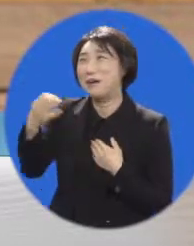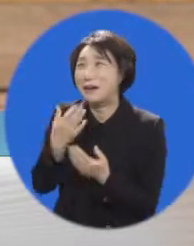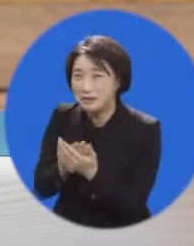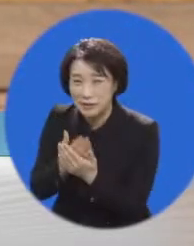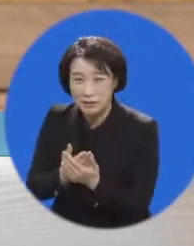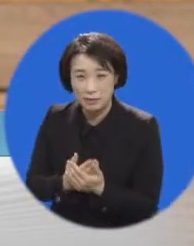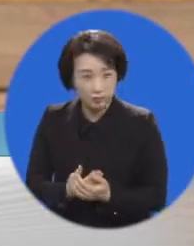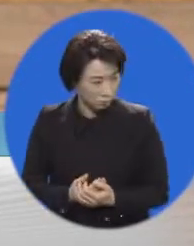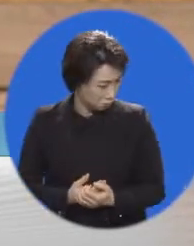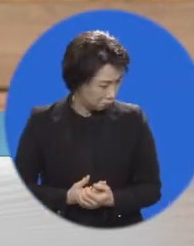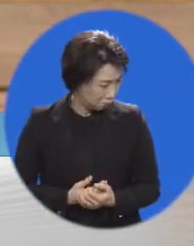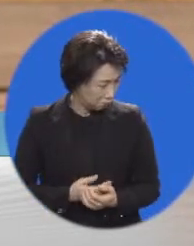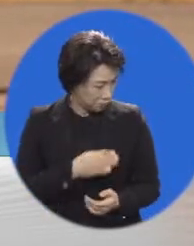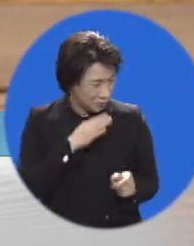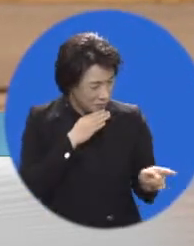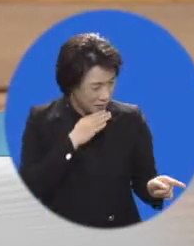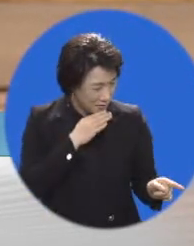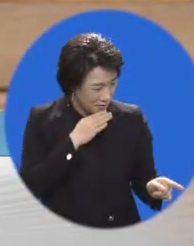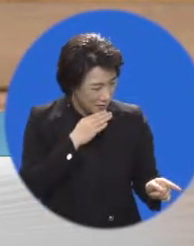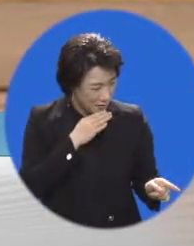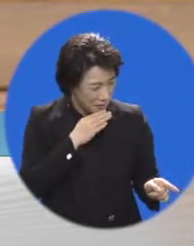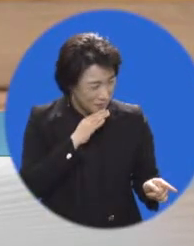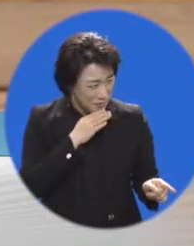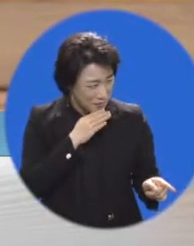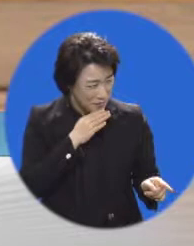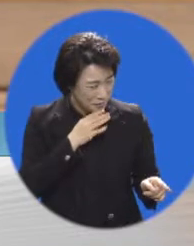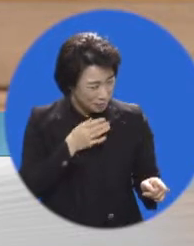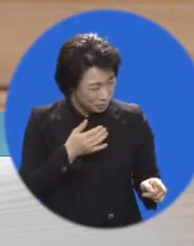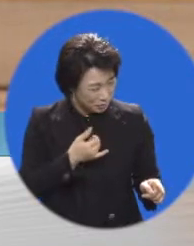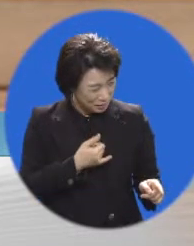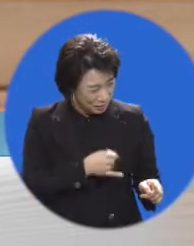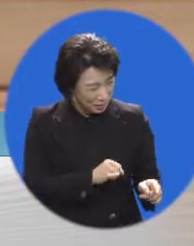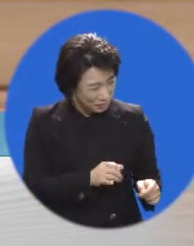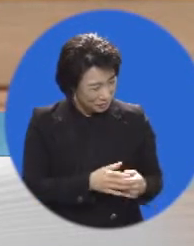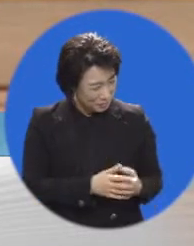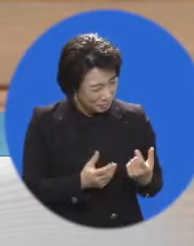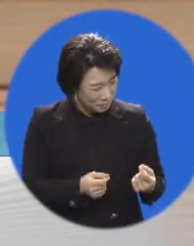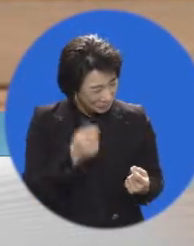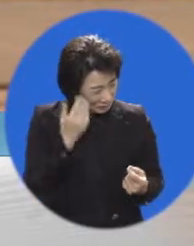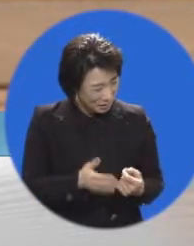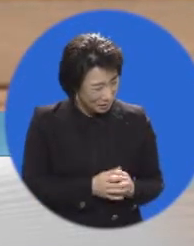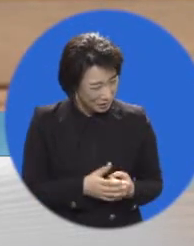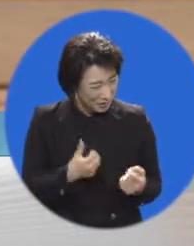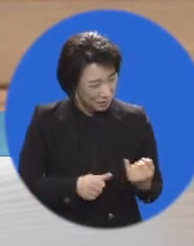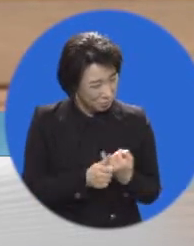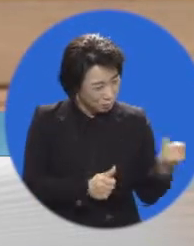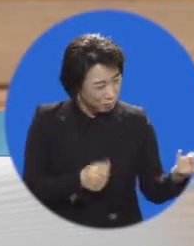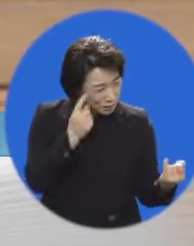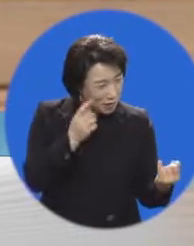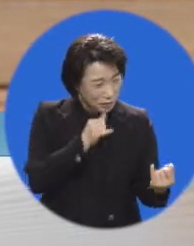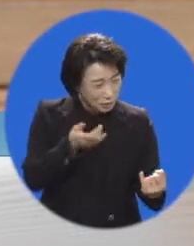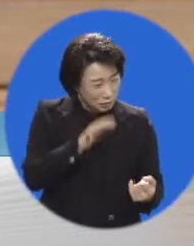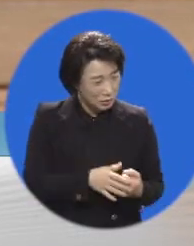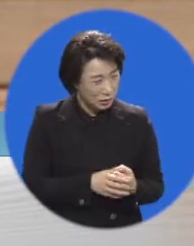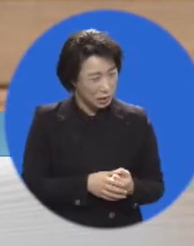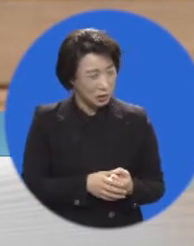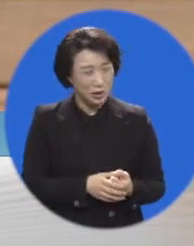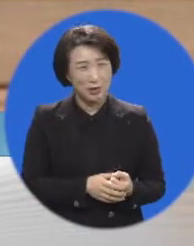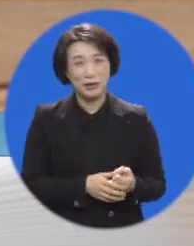그럼 얘기하다 봐. 진짜 이 자식이 자식인 거. 지금까지 남의 딸로 며느리로 봤다가 얘기하다 봐. 얘기하다